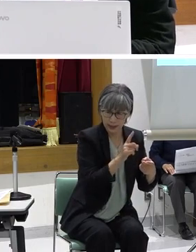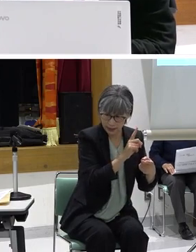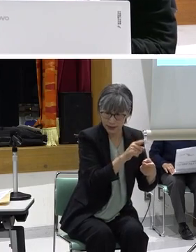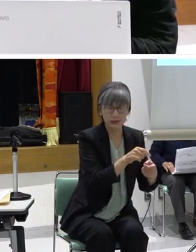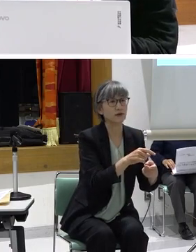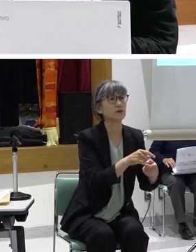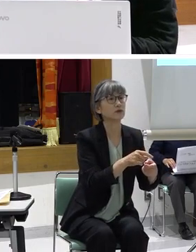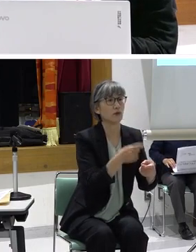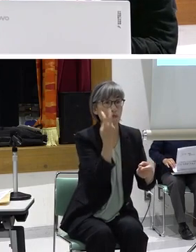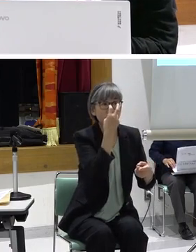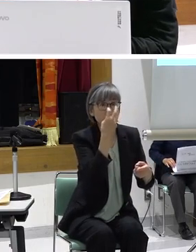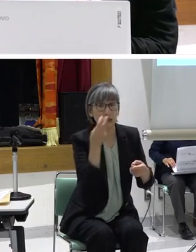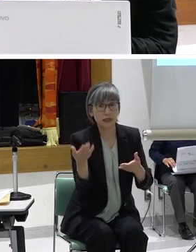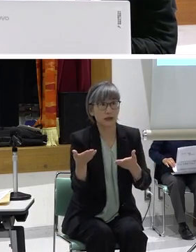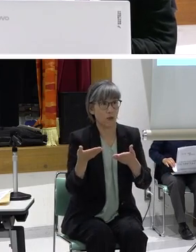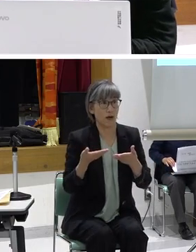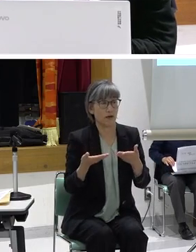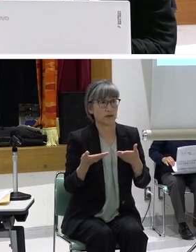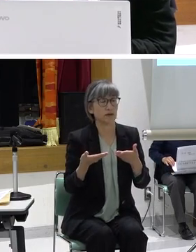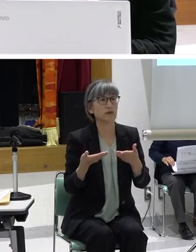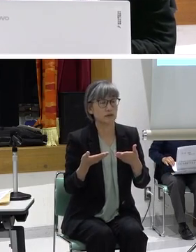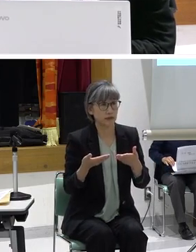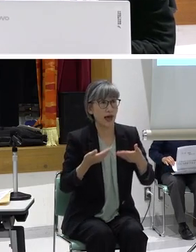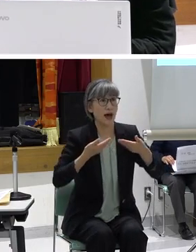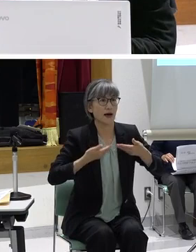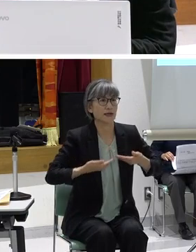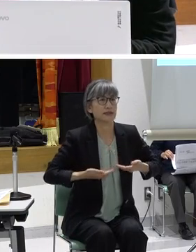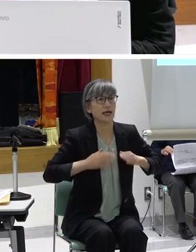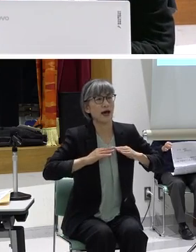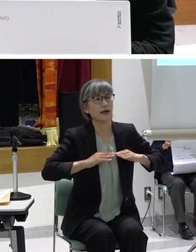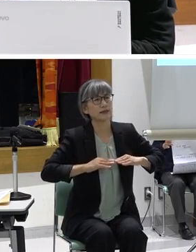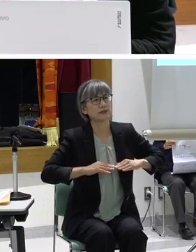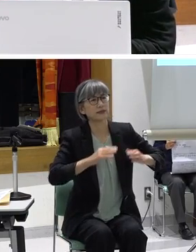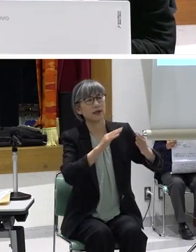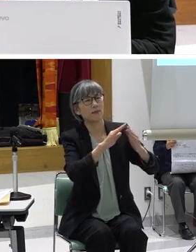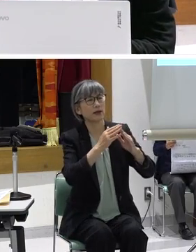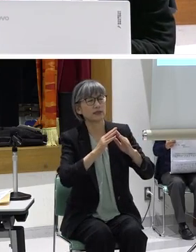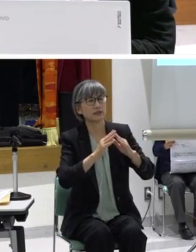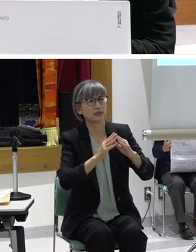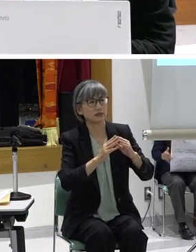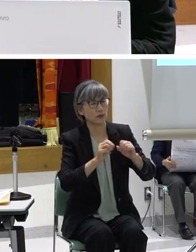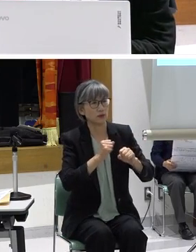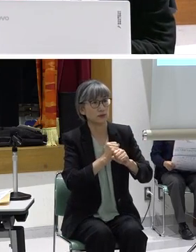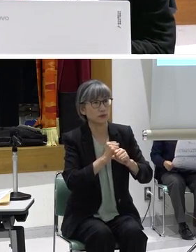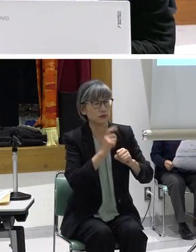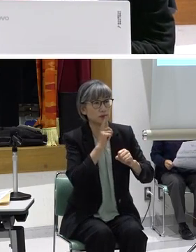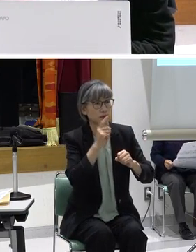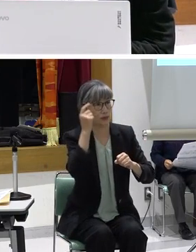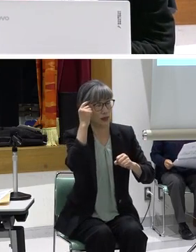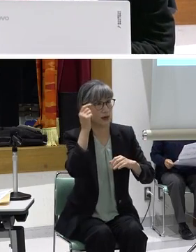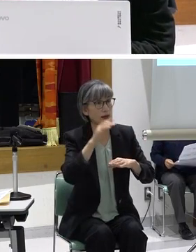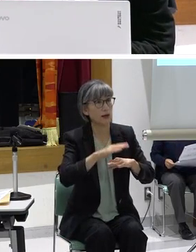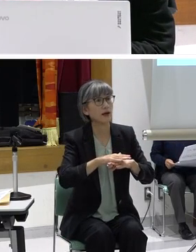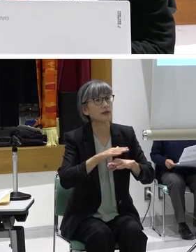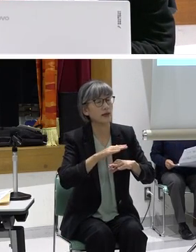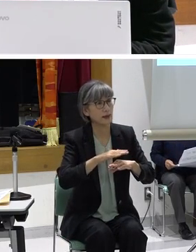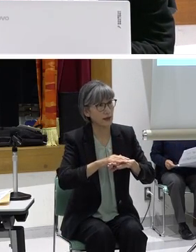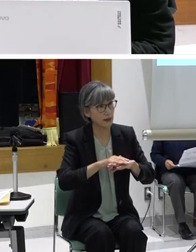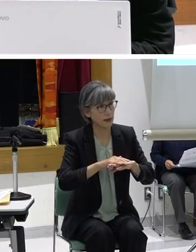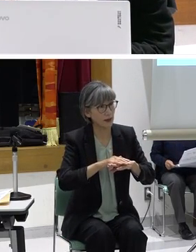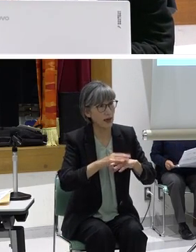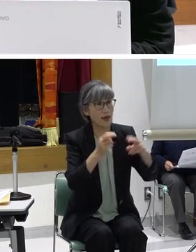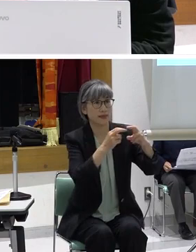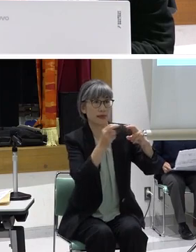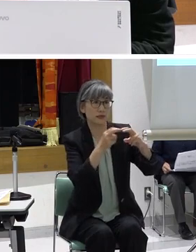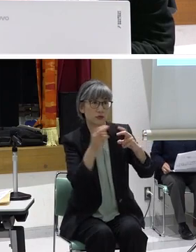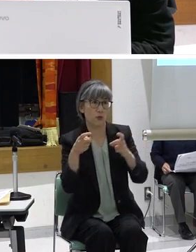ね。で、安全安心な街を支える都市整備ということで、鉄道や